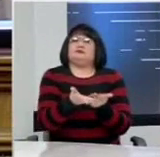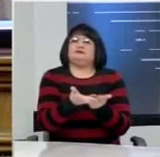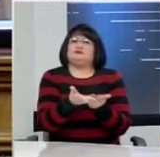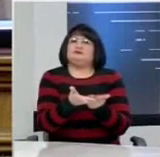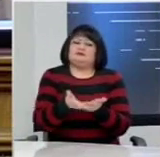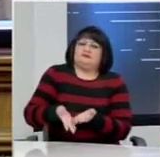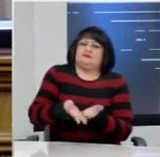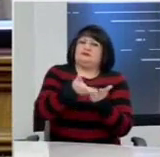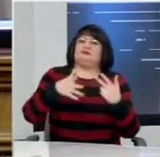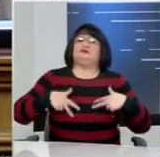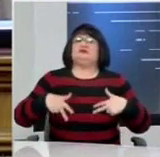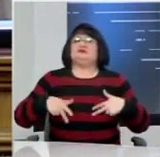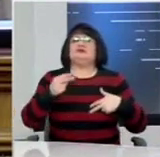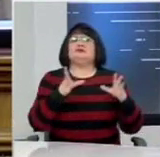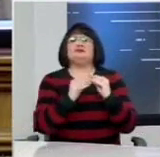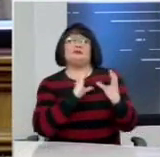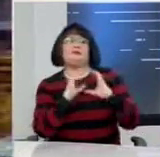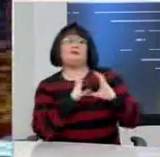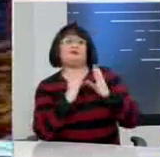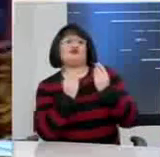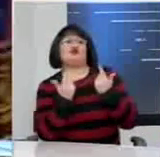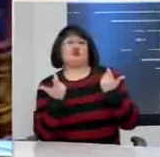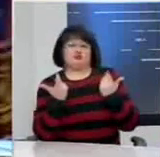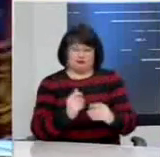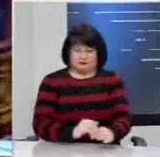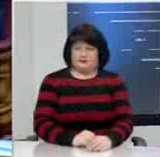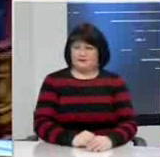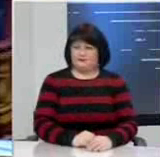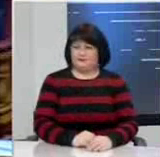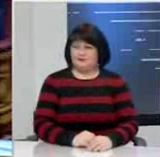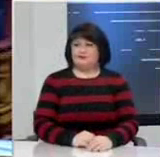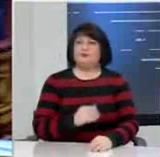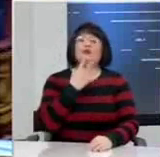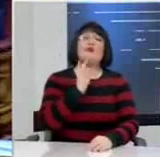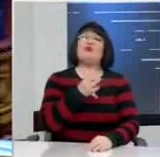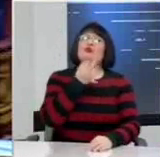την κυβέρνηση στον χώρο της επικοινωνίας. Και το λέω αυτό